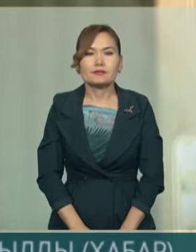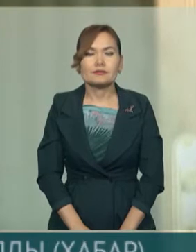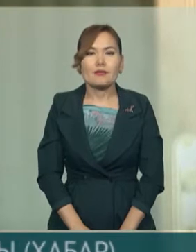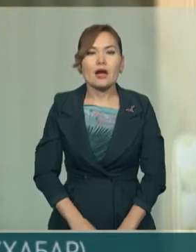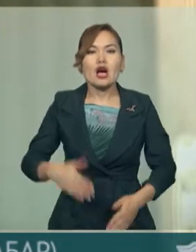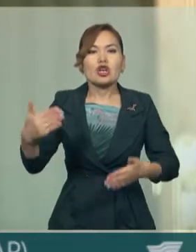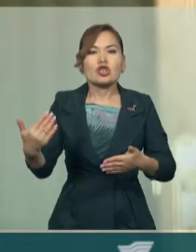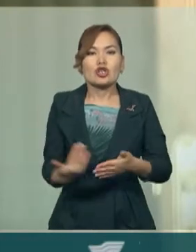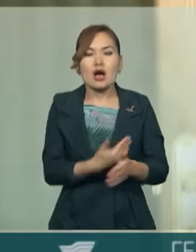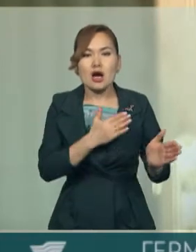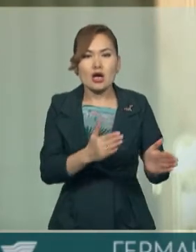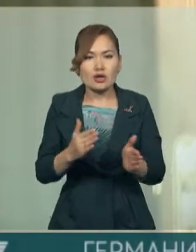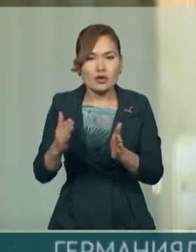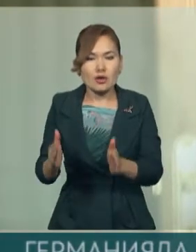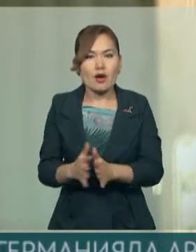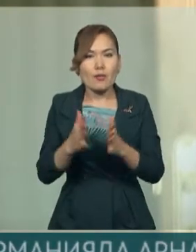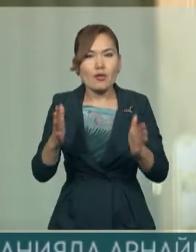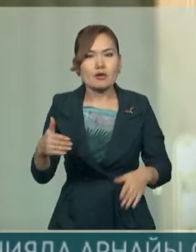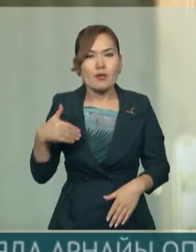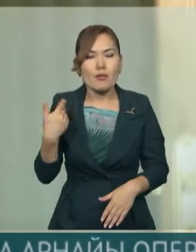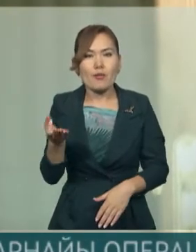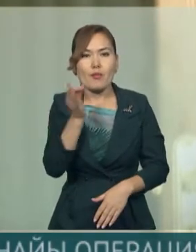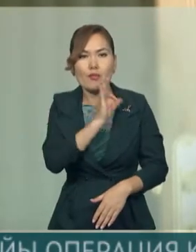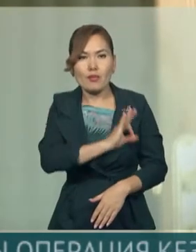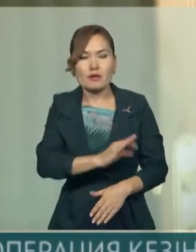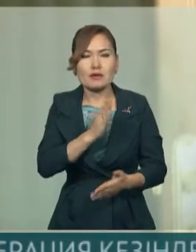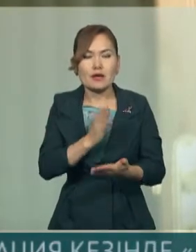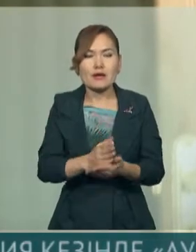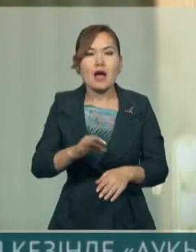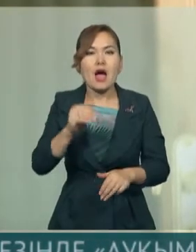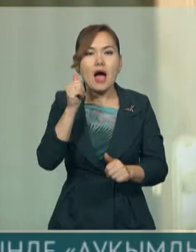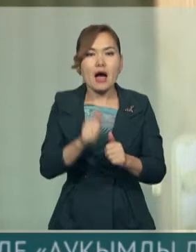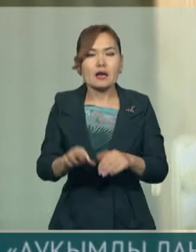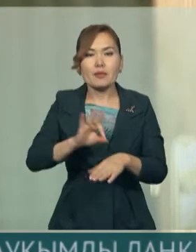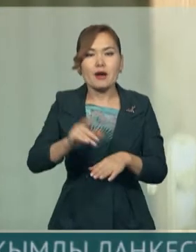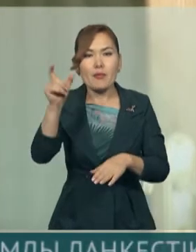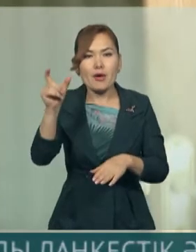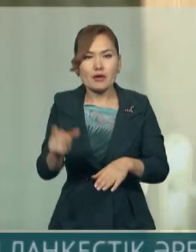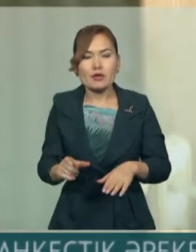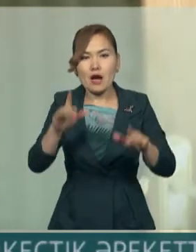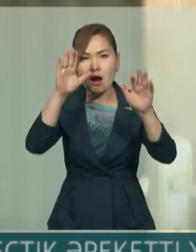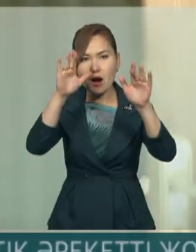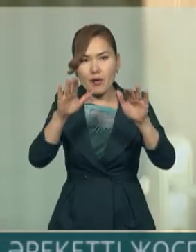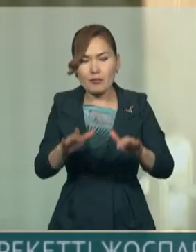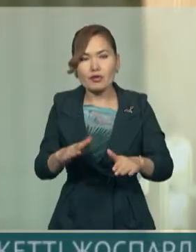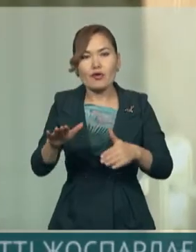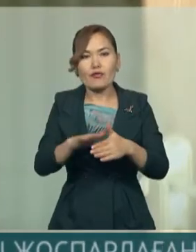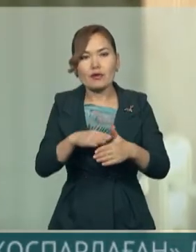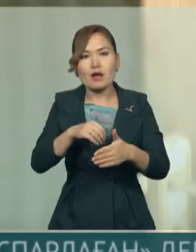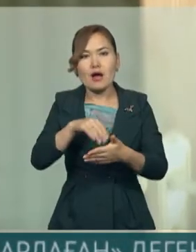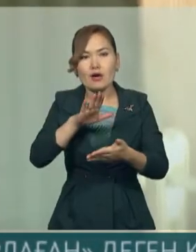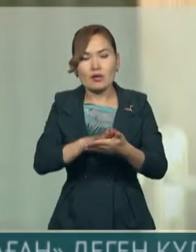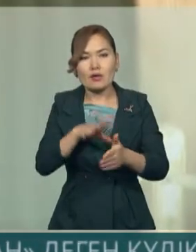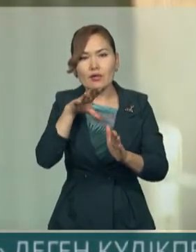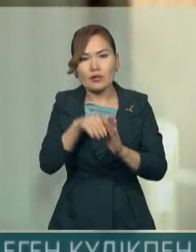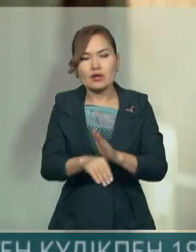Жаңа жүйенің артықшылығы көп, яғни дәрігерлер сырқат сырқ туралы мәліметті компьютерден алдын ала біліп отырады. Бұл уақыт тоздырмай жедел ем көрсетуге